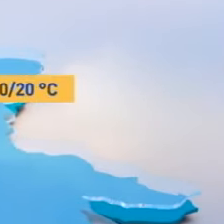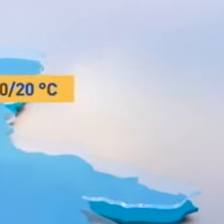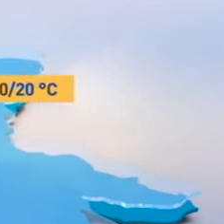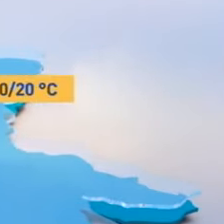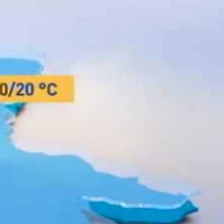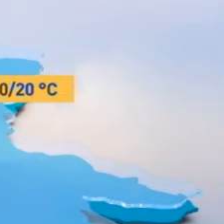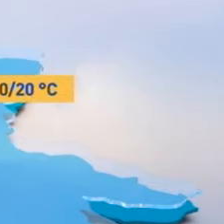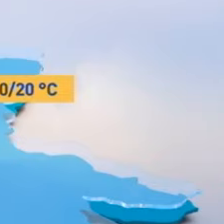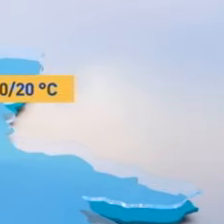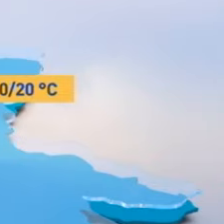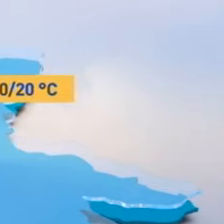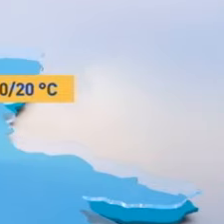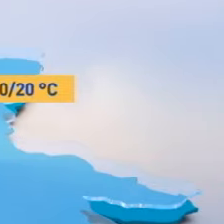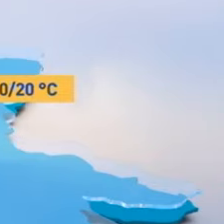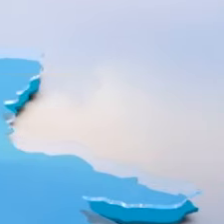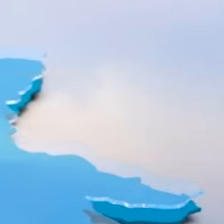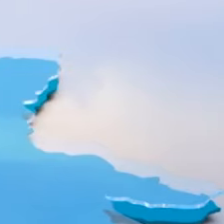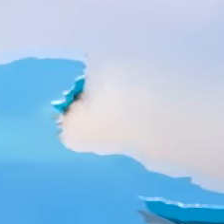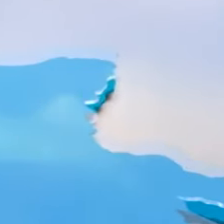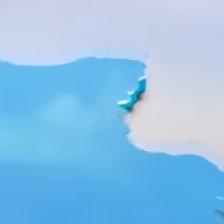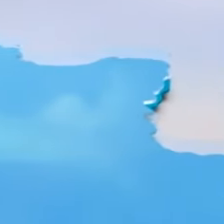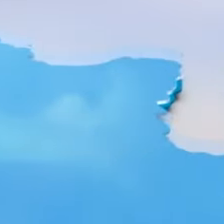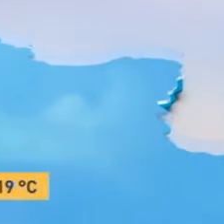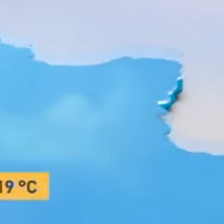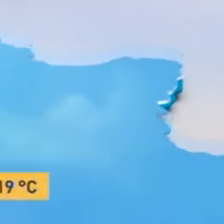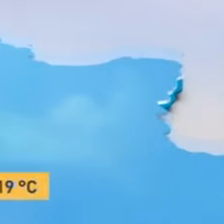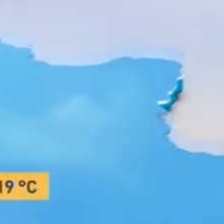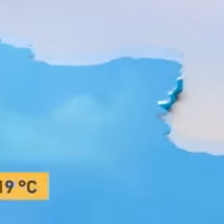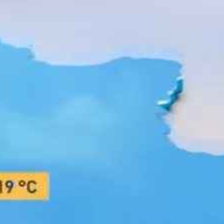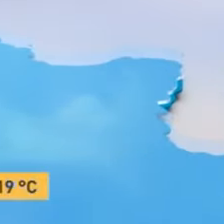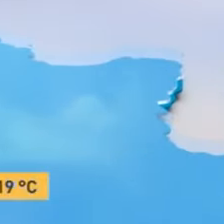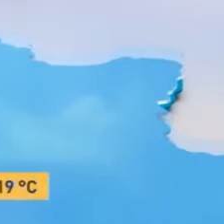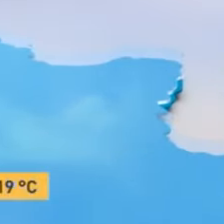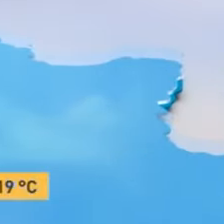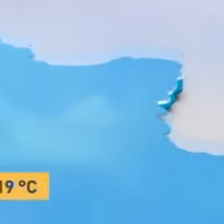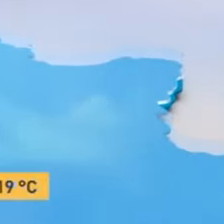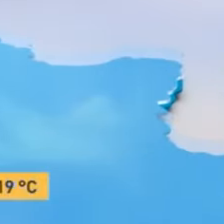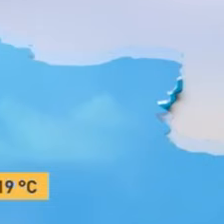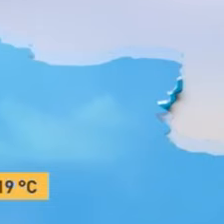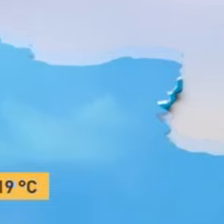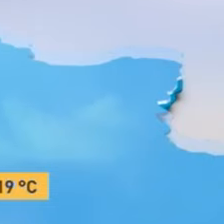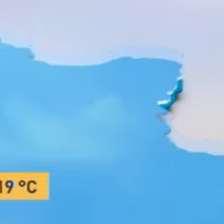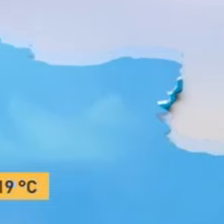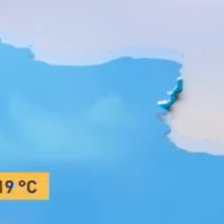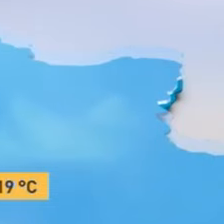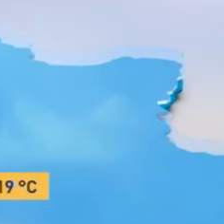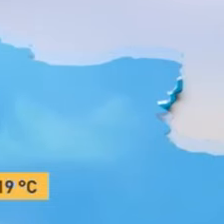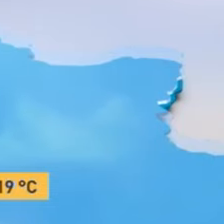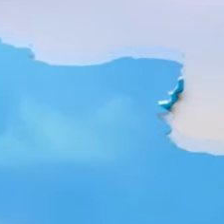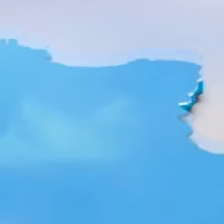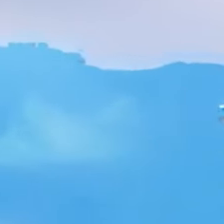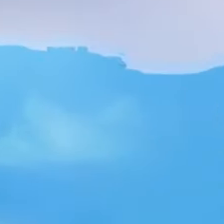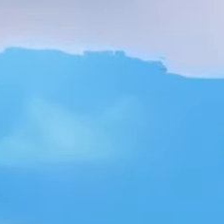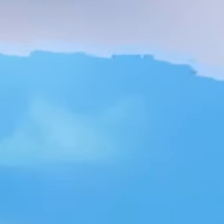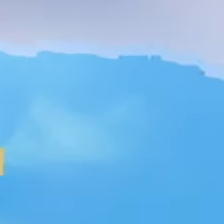lokalnim pljuskovima s grmljavinom. Krajem dana i tokom noći prestanak padavina. Jutarnja temperatura od 8 do